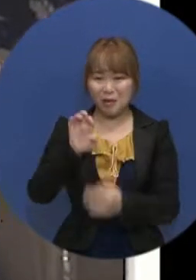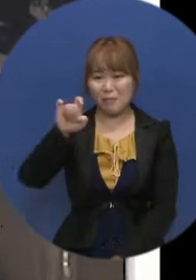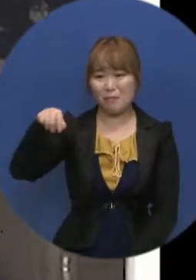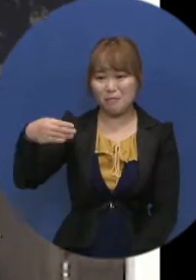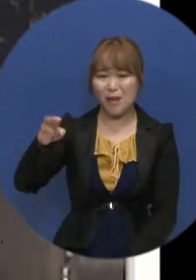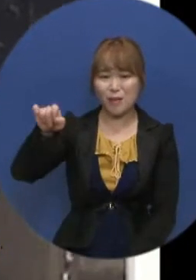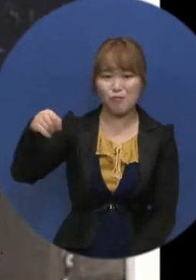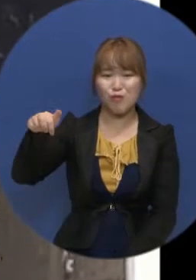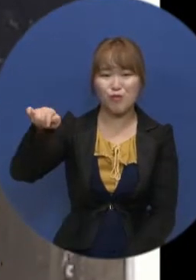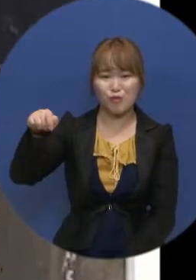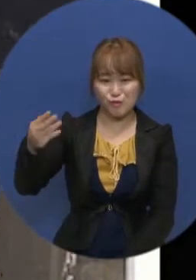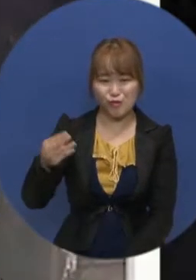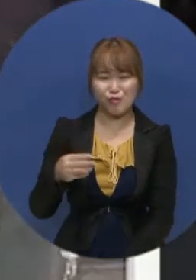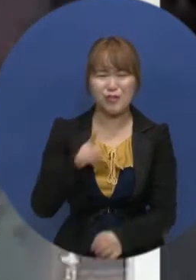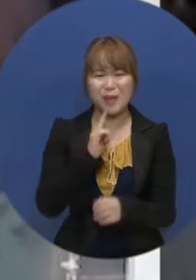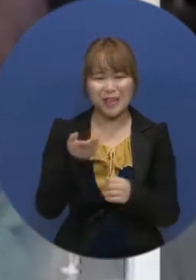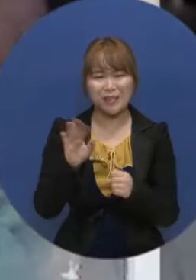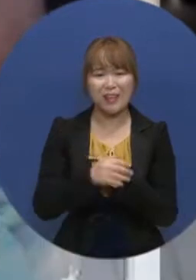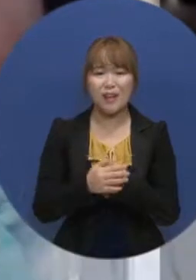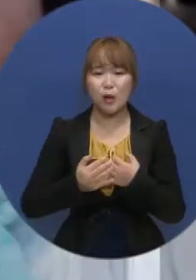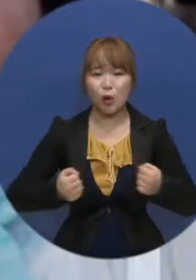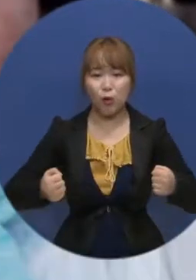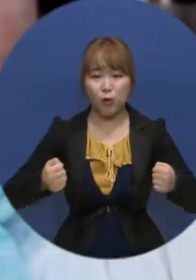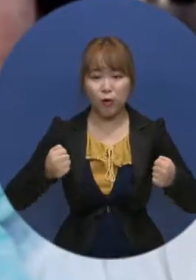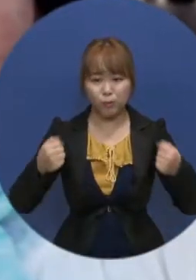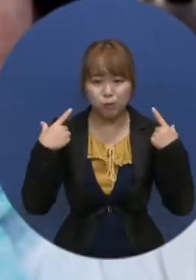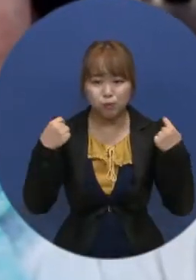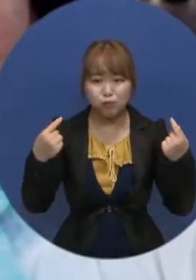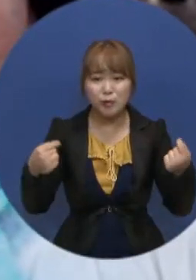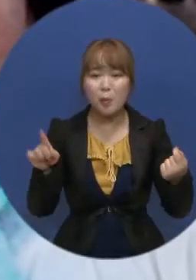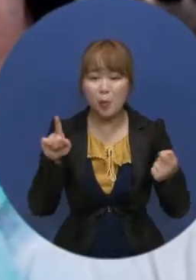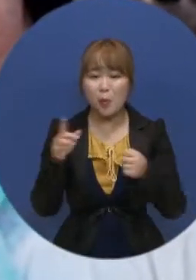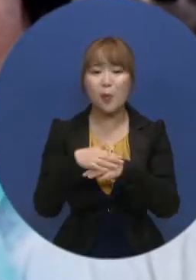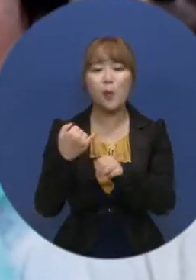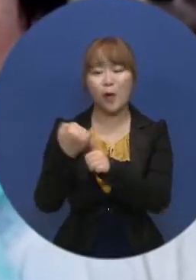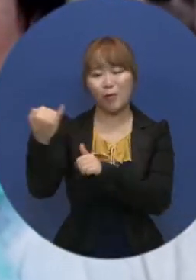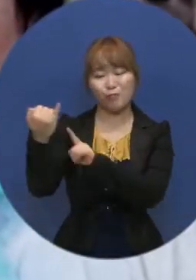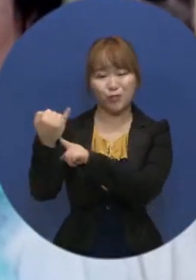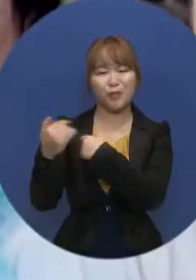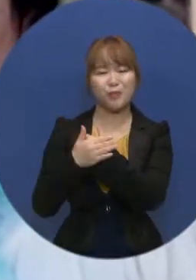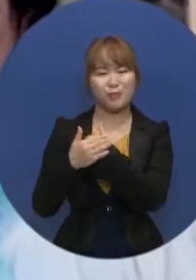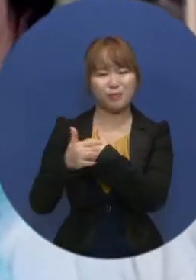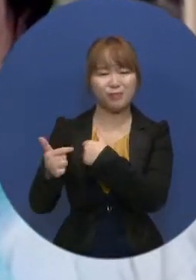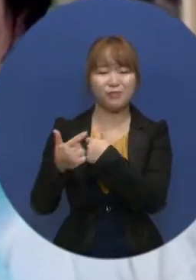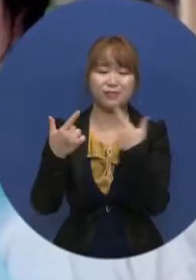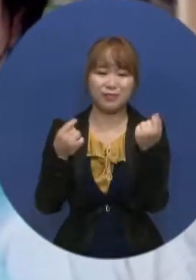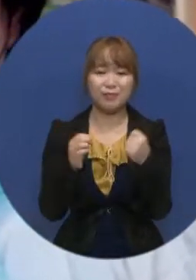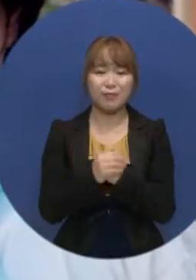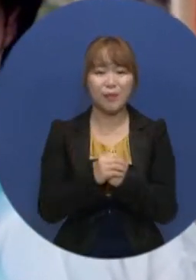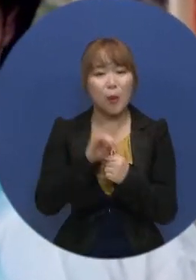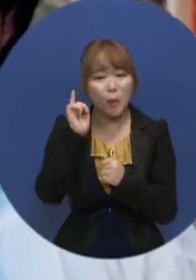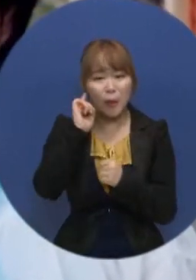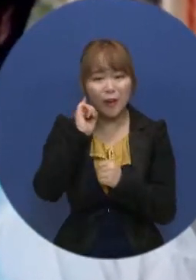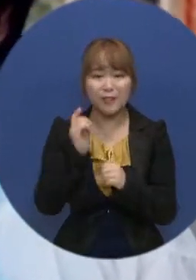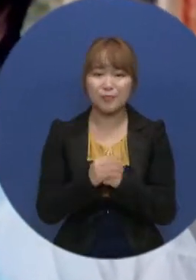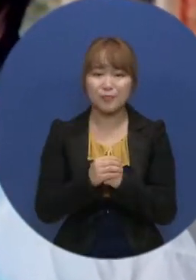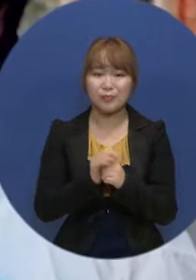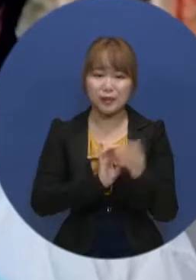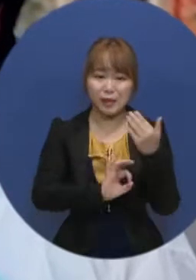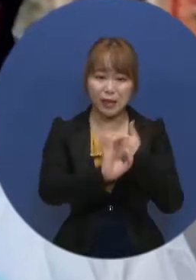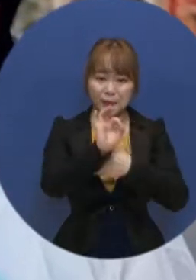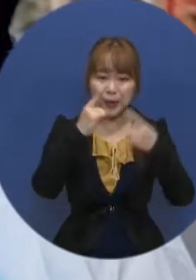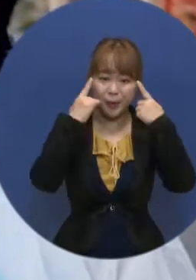네네. 이렇게 건강을 유지한 것도 네네. 집사람 덕분이라고 저는 생각합니다. 왜냐하면은 네. 아침에